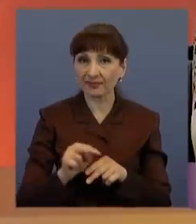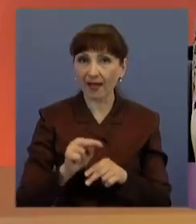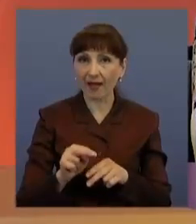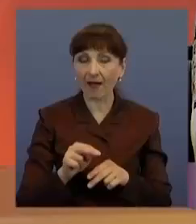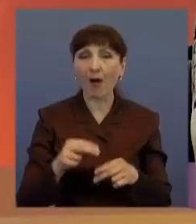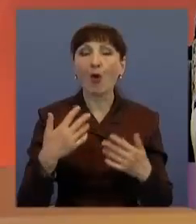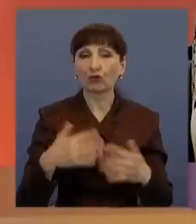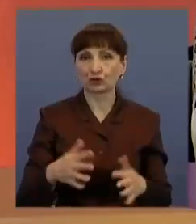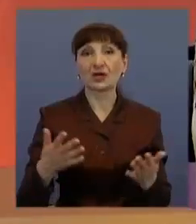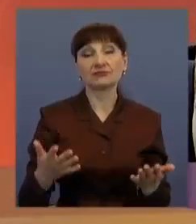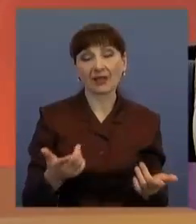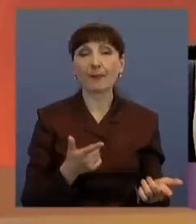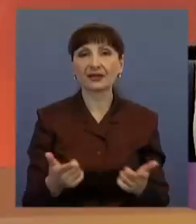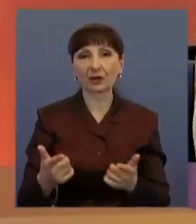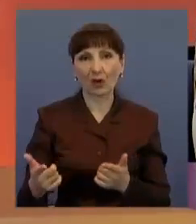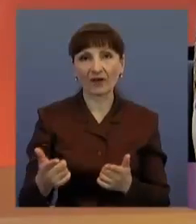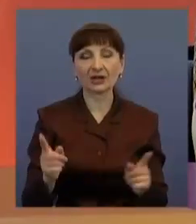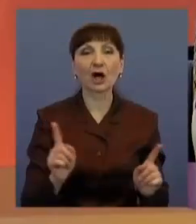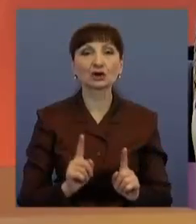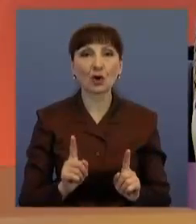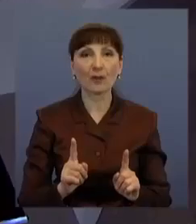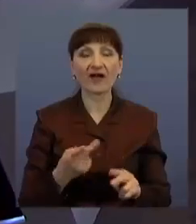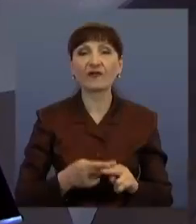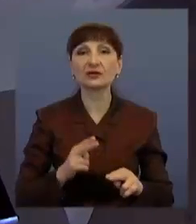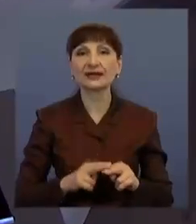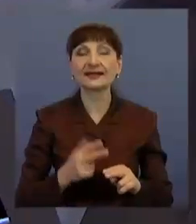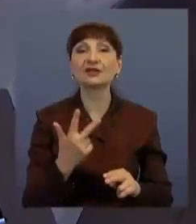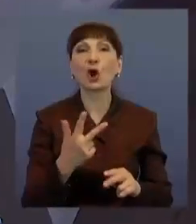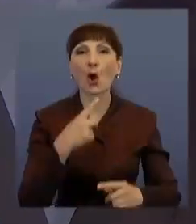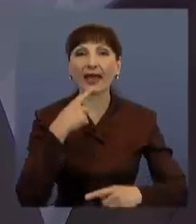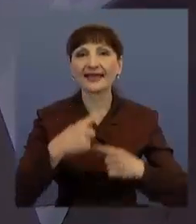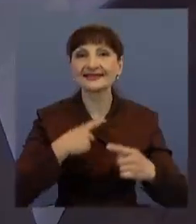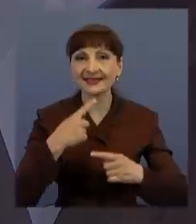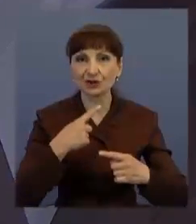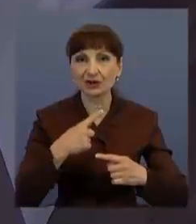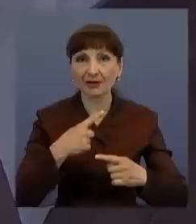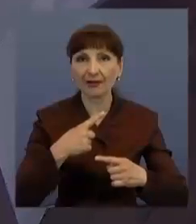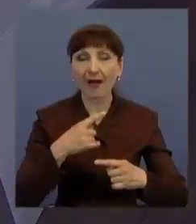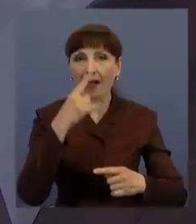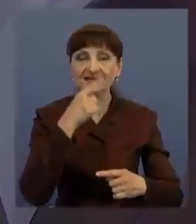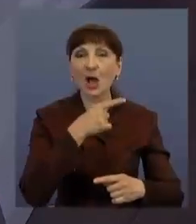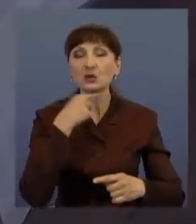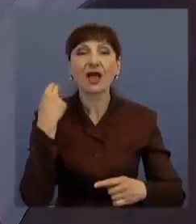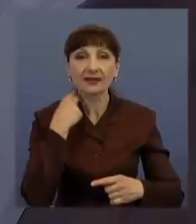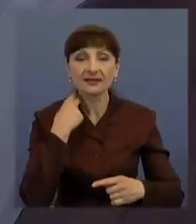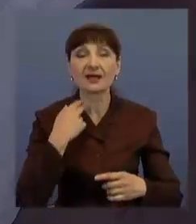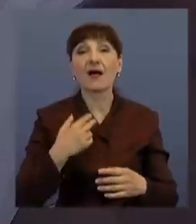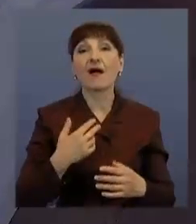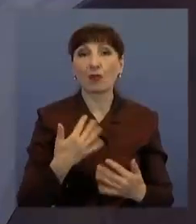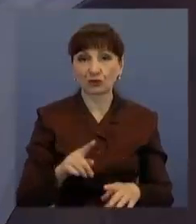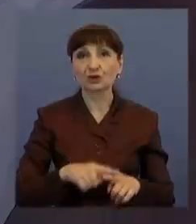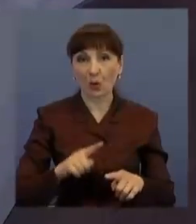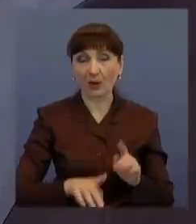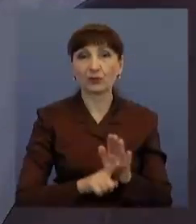она уже, собственно, подготовлена к тому, чтобы вот этот самый трехязычие, о котором мы говорим последний год, внедрить. Уже говорит о том,